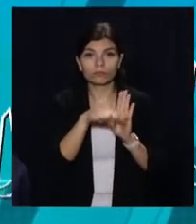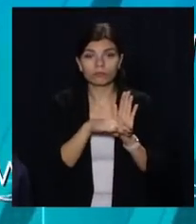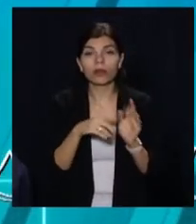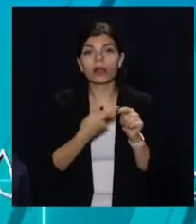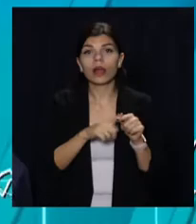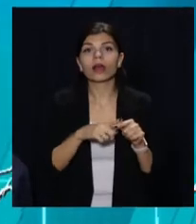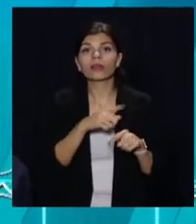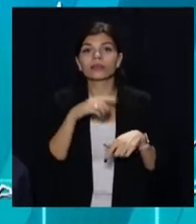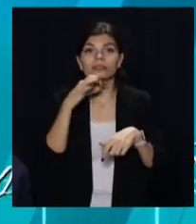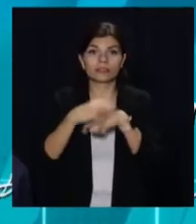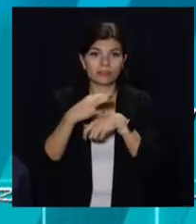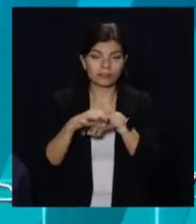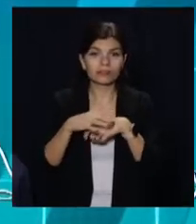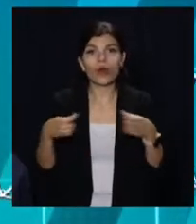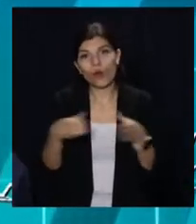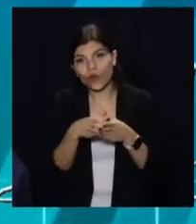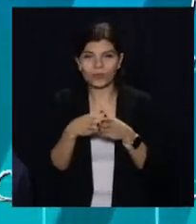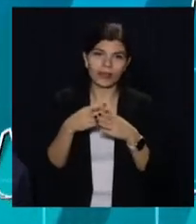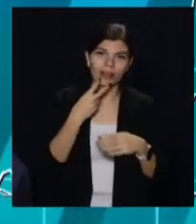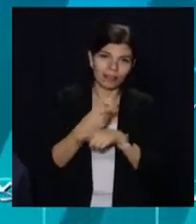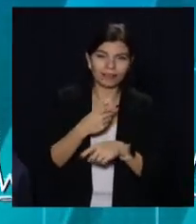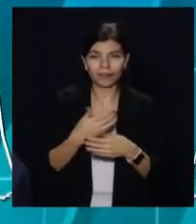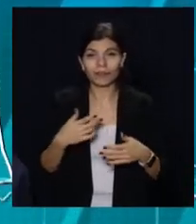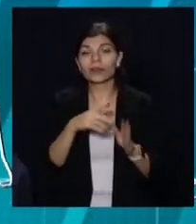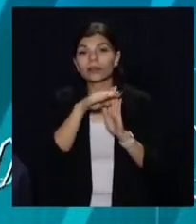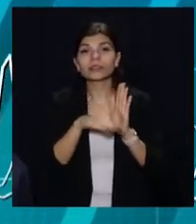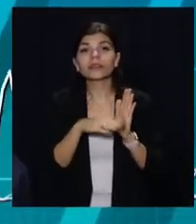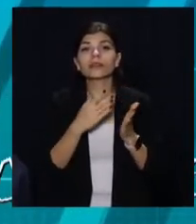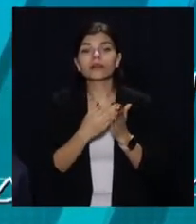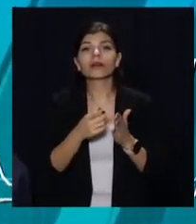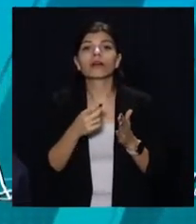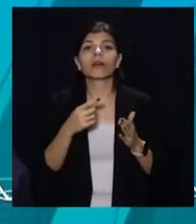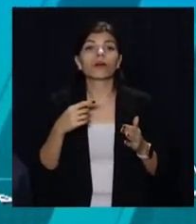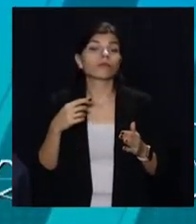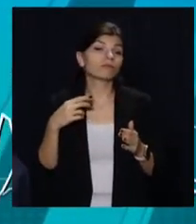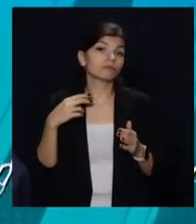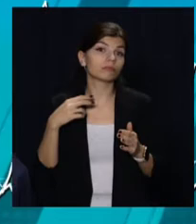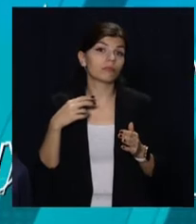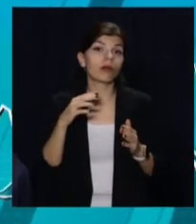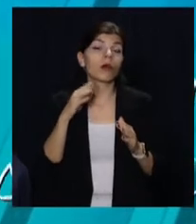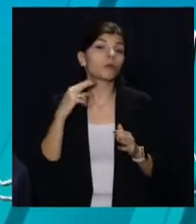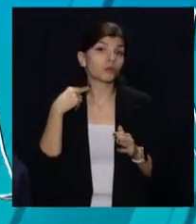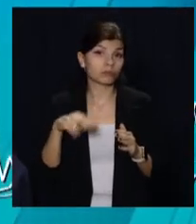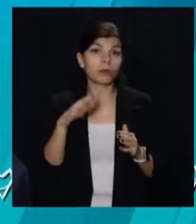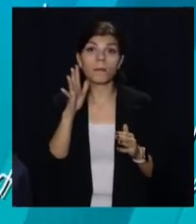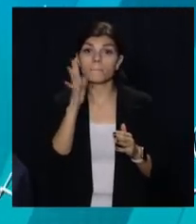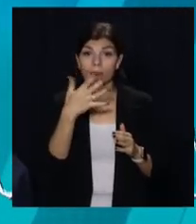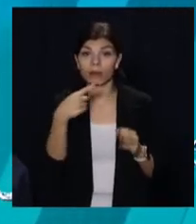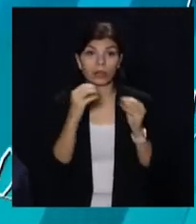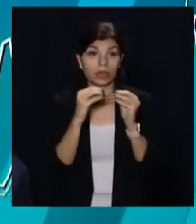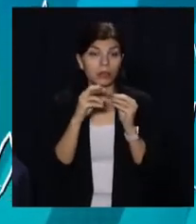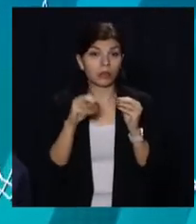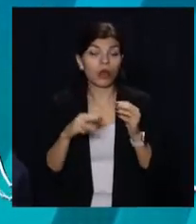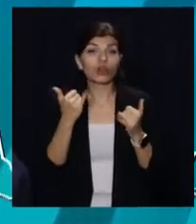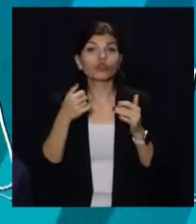Це катування, вчинене групою осіб. Санкція статті передбачає позбавлення волі на строк від 5 до 10 років.